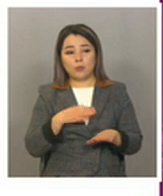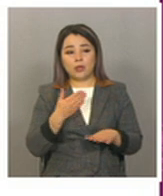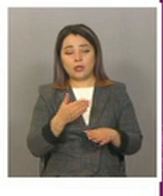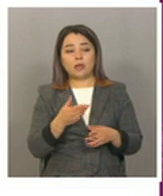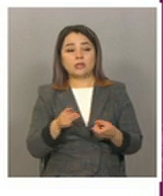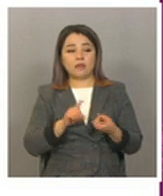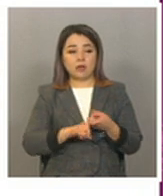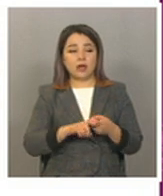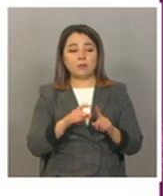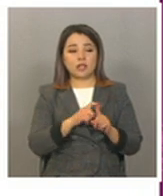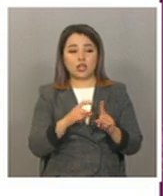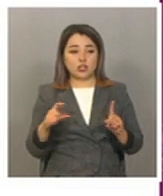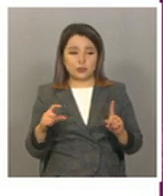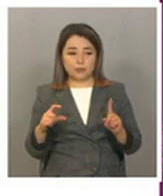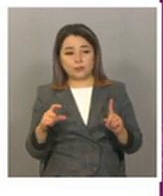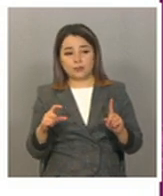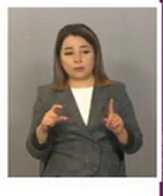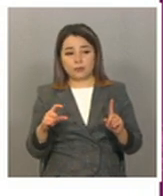связать предложение?